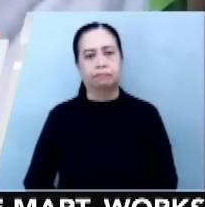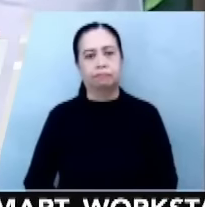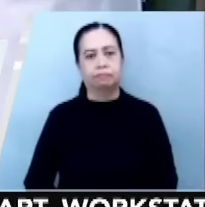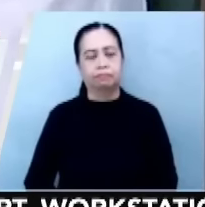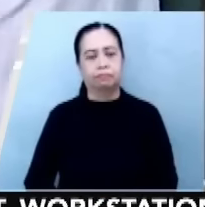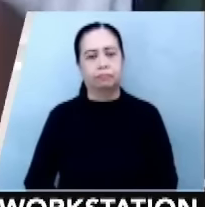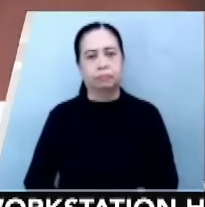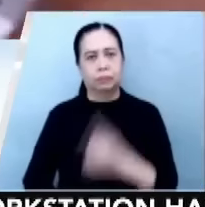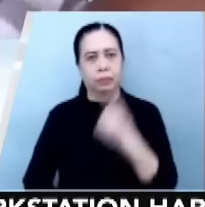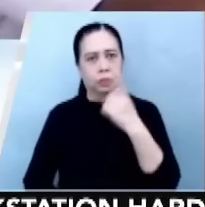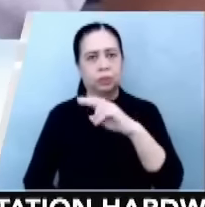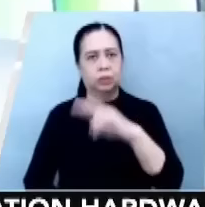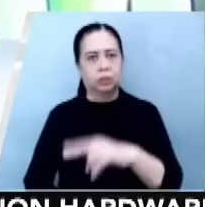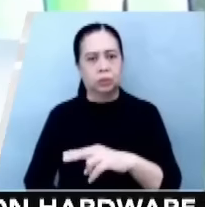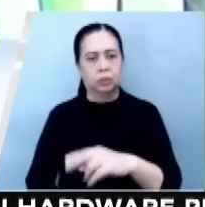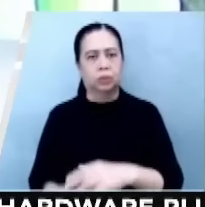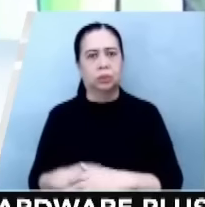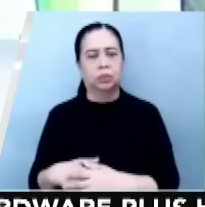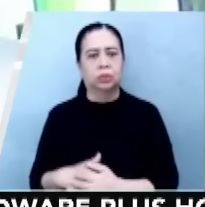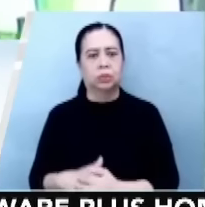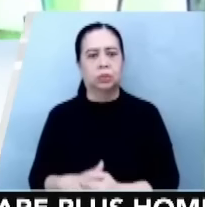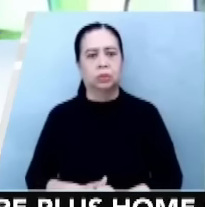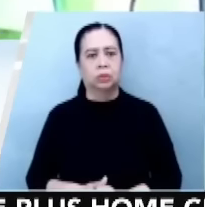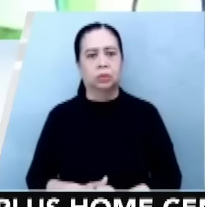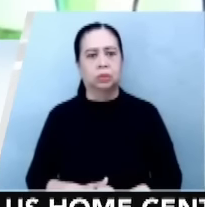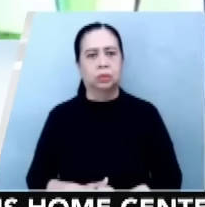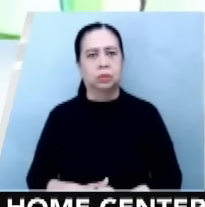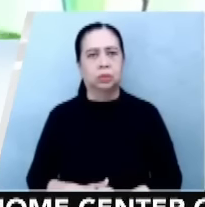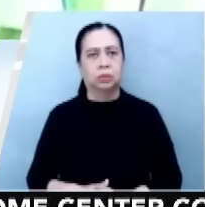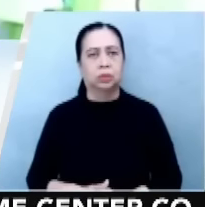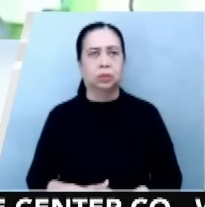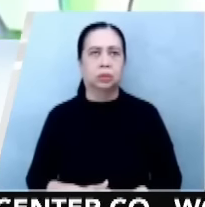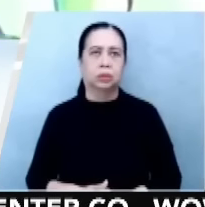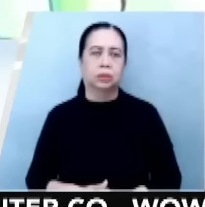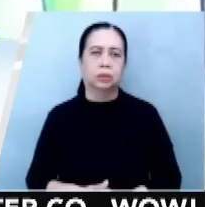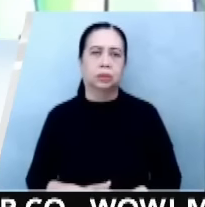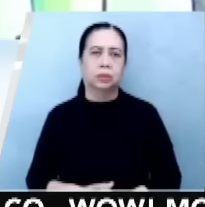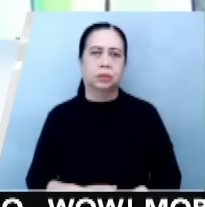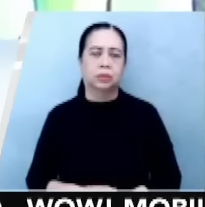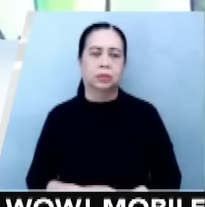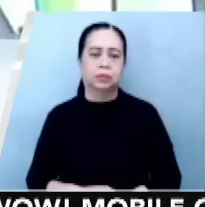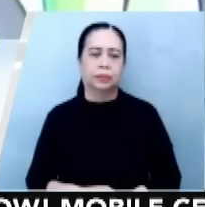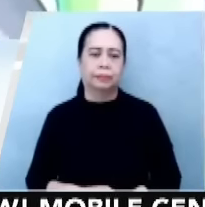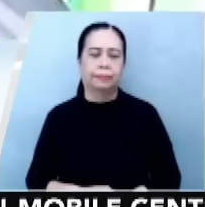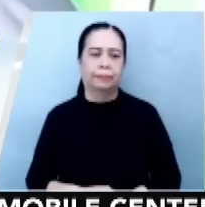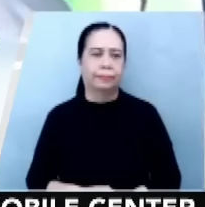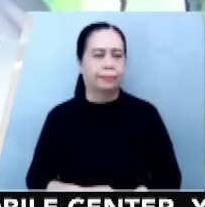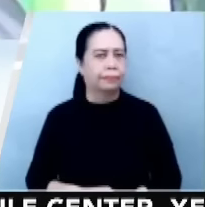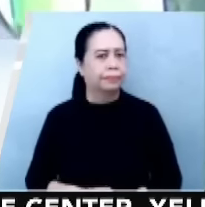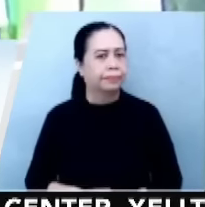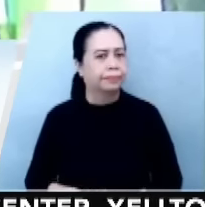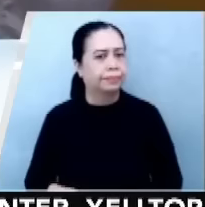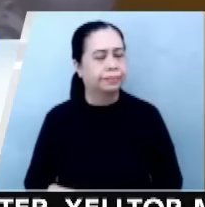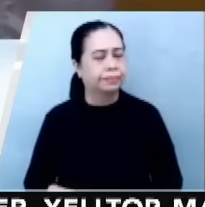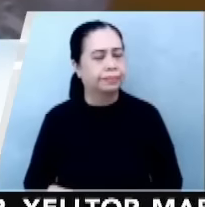May dugo dito. Iyakan nga yung mga tao kasi nga hindi nila expect na yung kapitan gano'ng